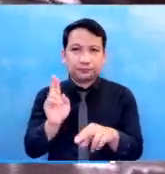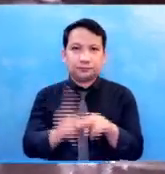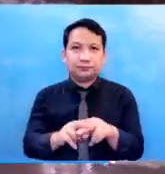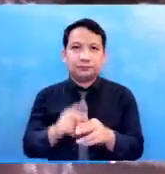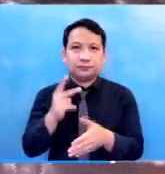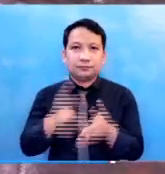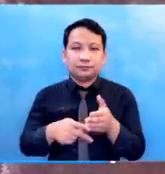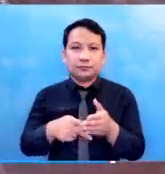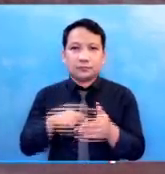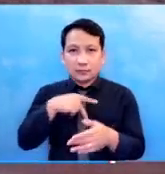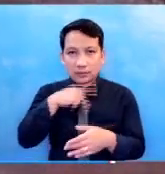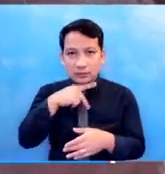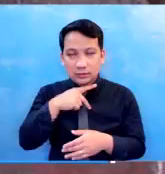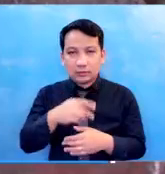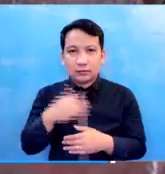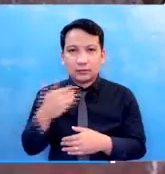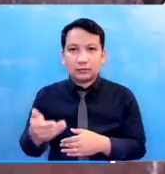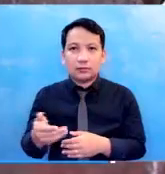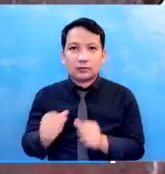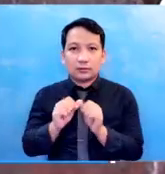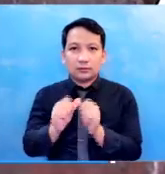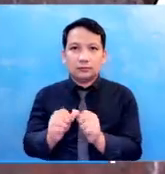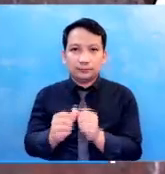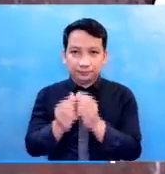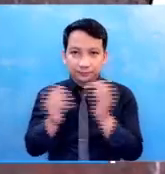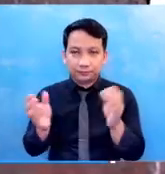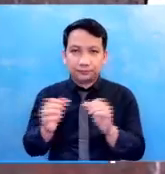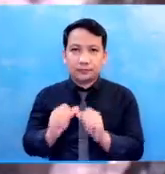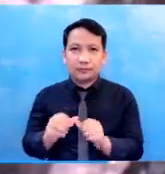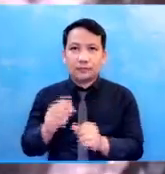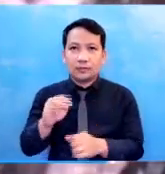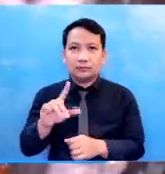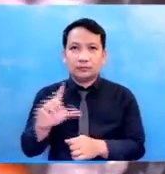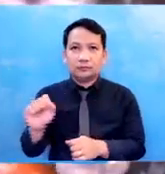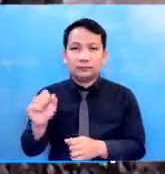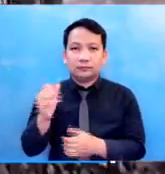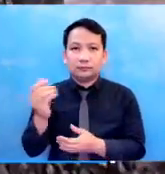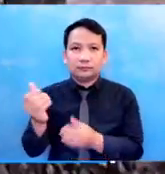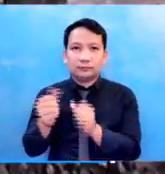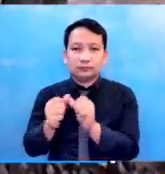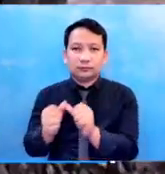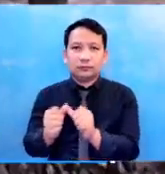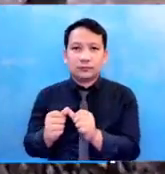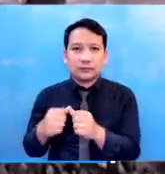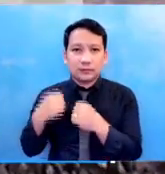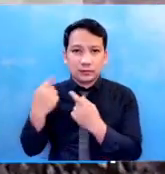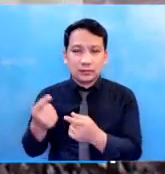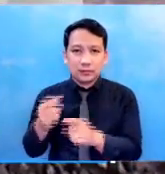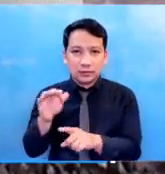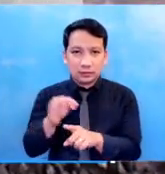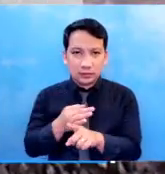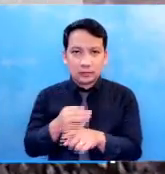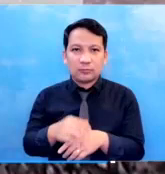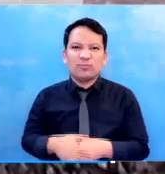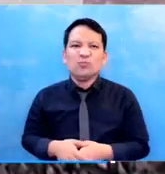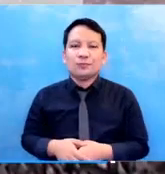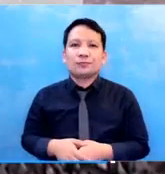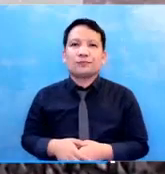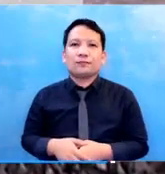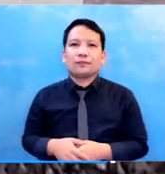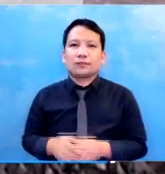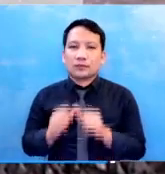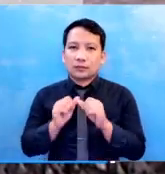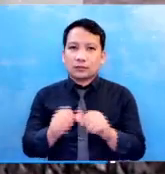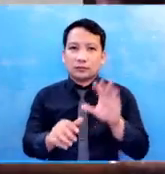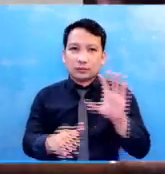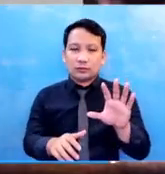ng baboy. Sa ibang lechona naman dito, gaya ng Milas Lechon, hindi gumalaw ang presyo nila mula nitong February. Ang presyo nila sa